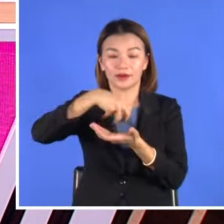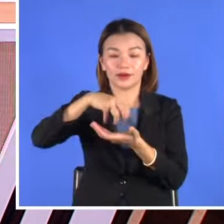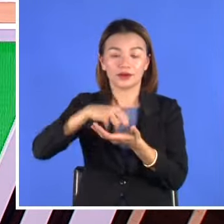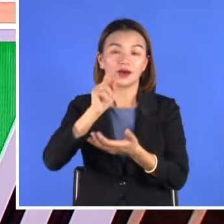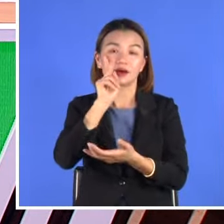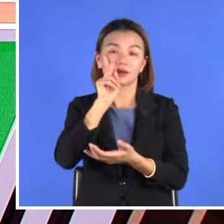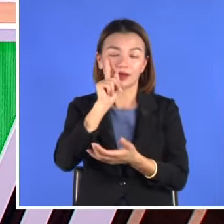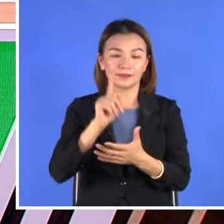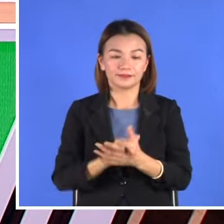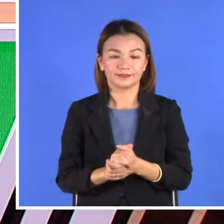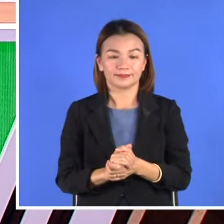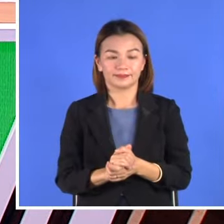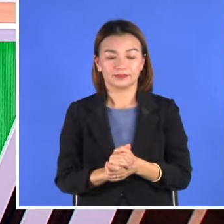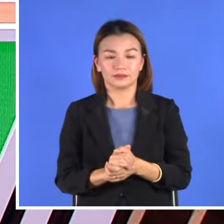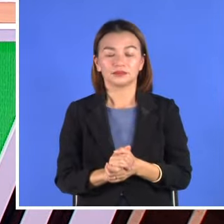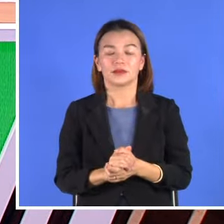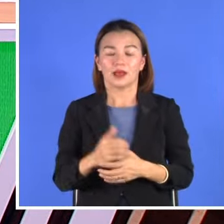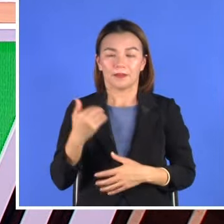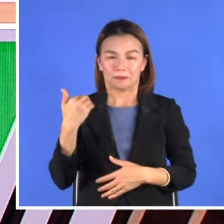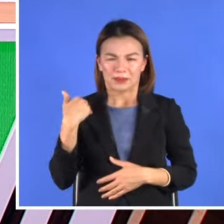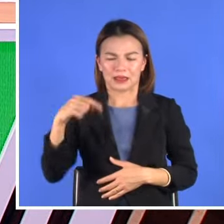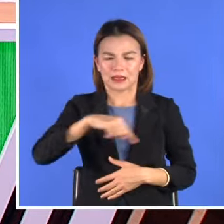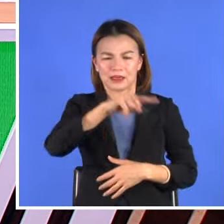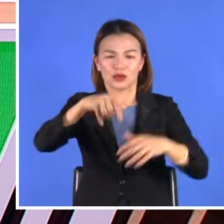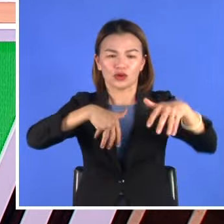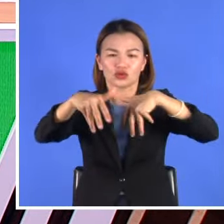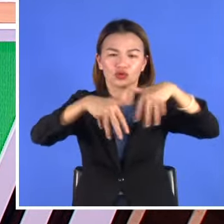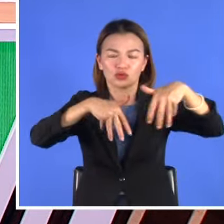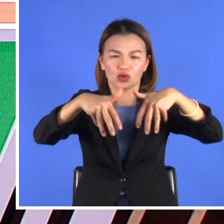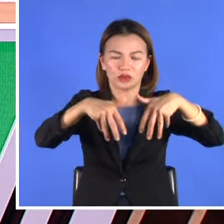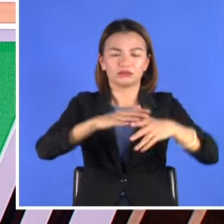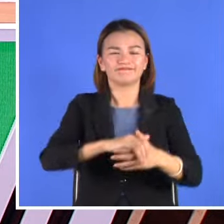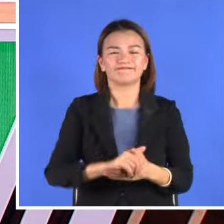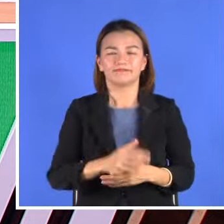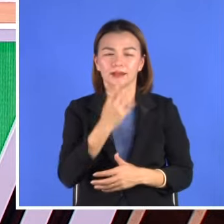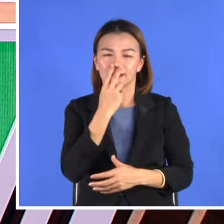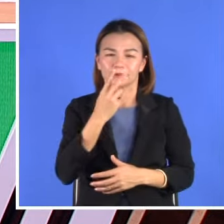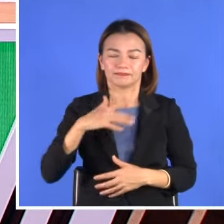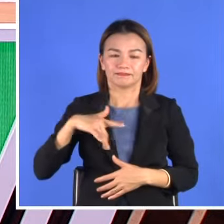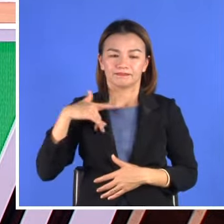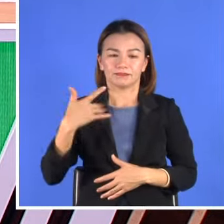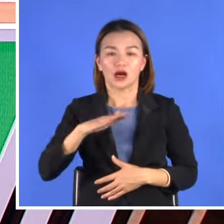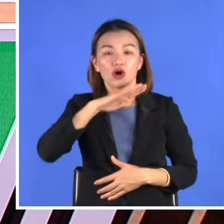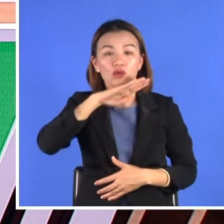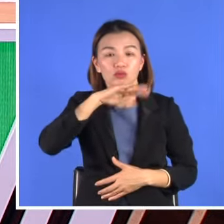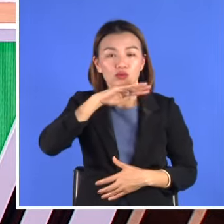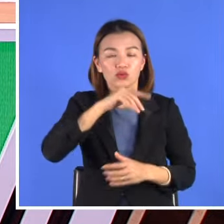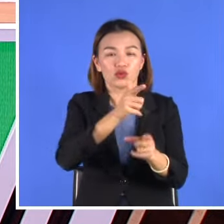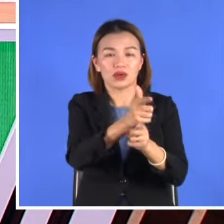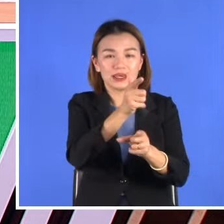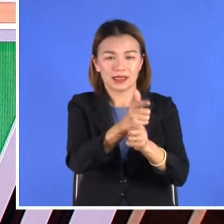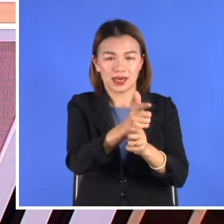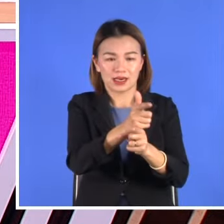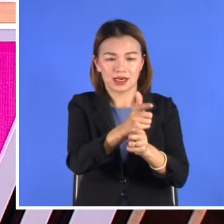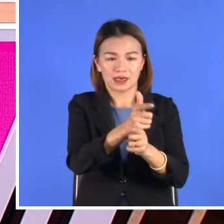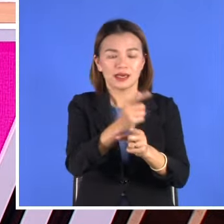ค่ะเรื่องนี้เนี่ยสะเทือนใจชาวบ้านคนในชุมชนคนในพื้นที่ที่เขาเลี้ยงหมูอคือเลี้ยงหมูก็กะ